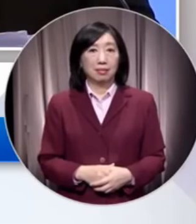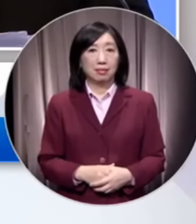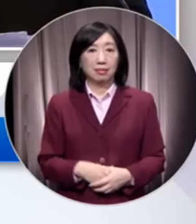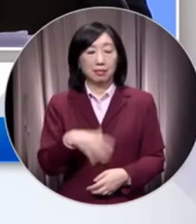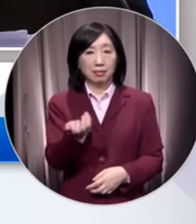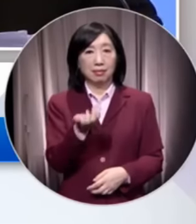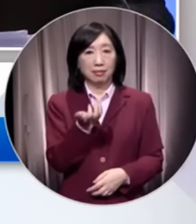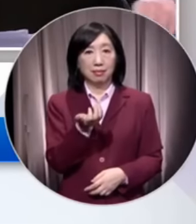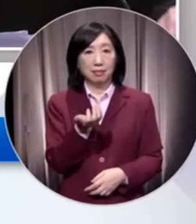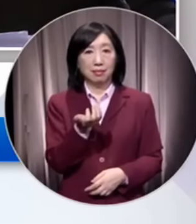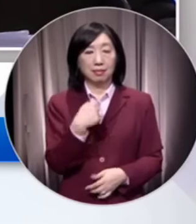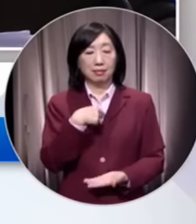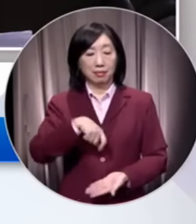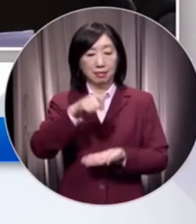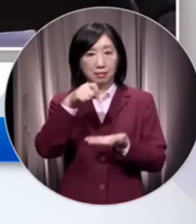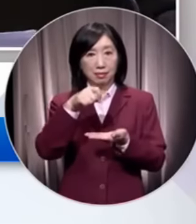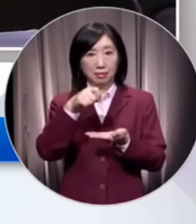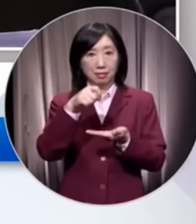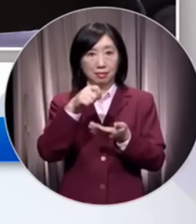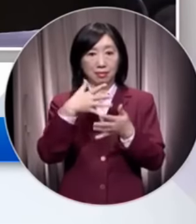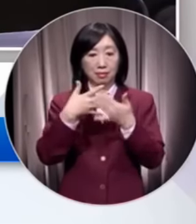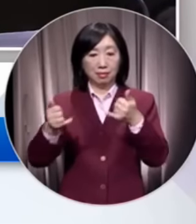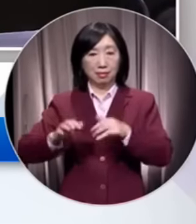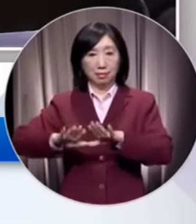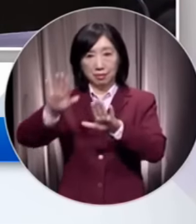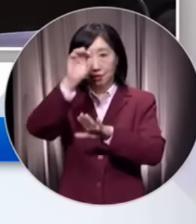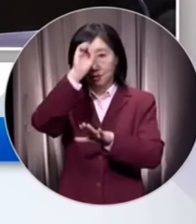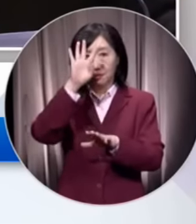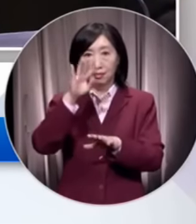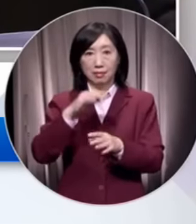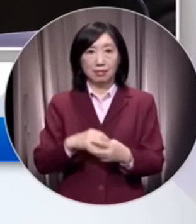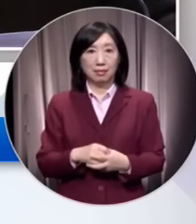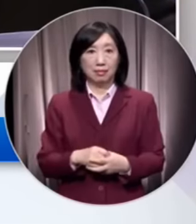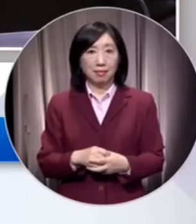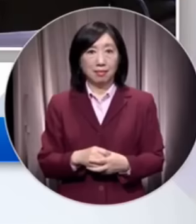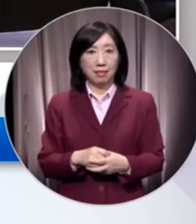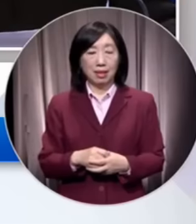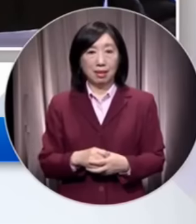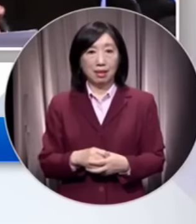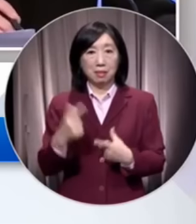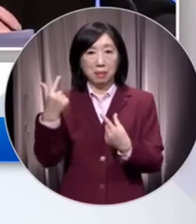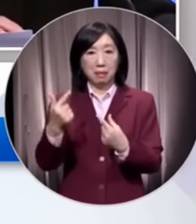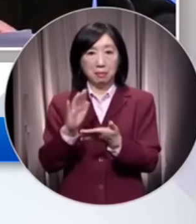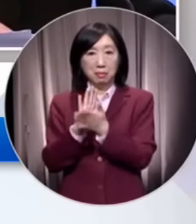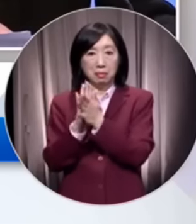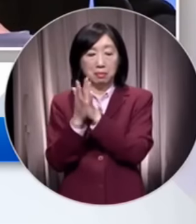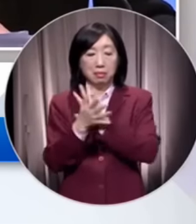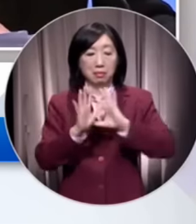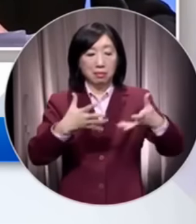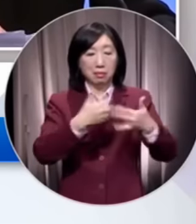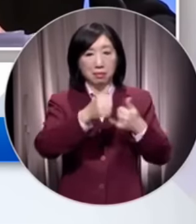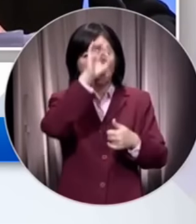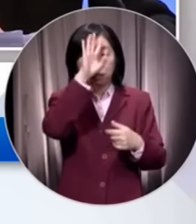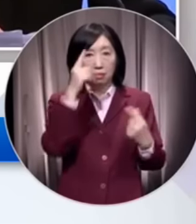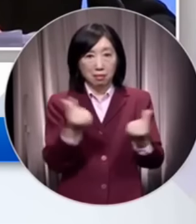刚刚我提到，就是民进党越来越国民党化，变成了有产阶级。蔡主